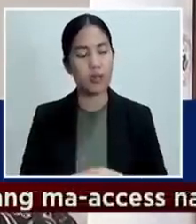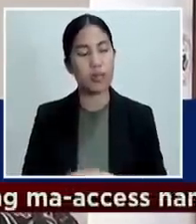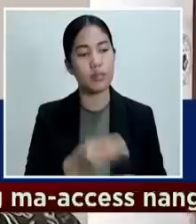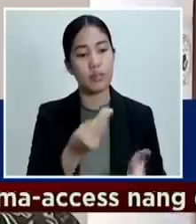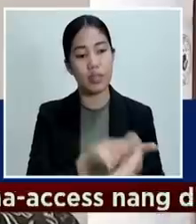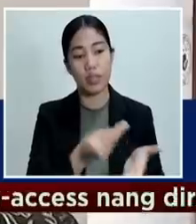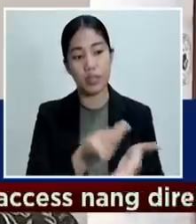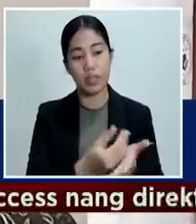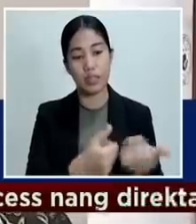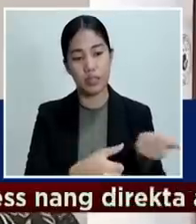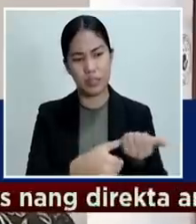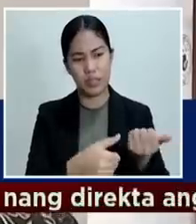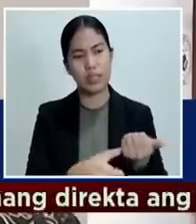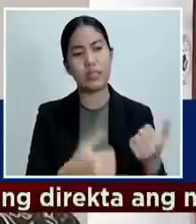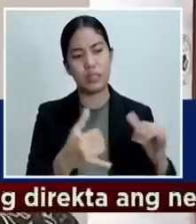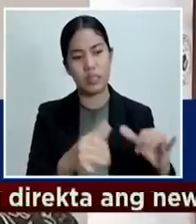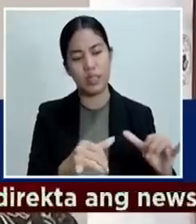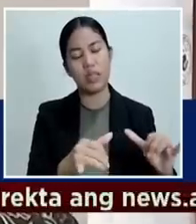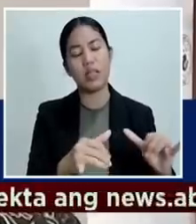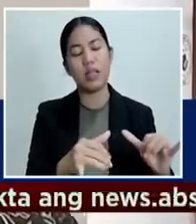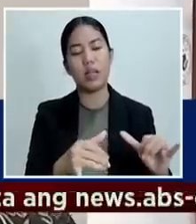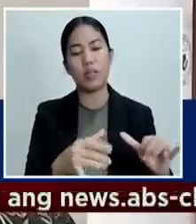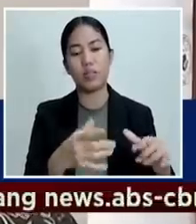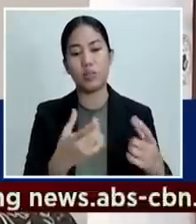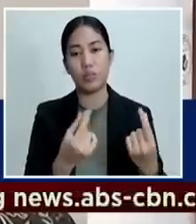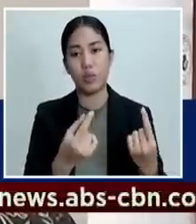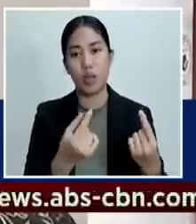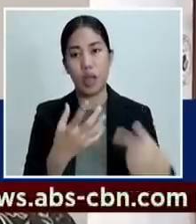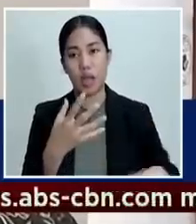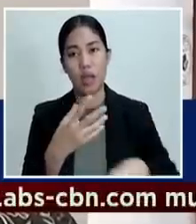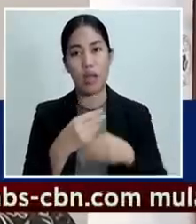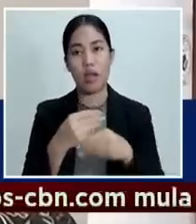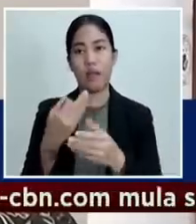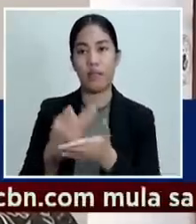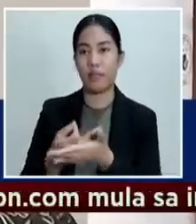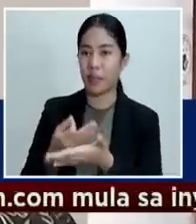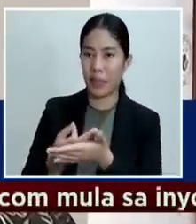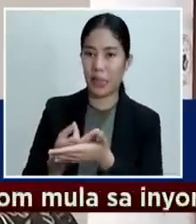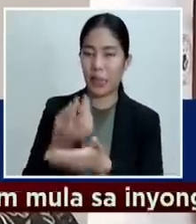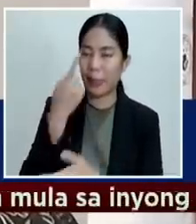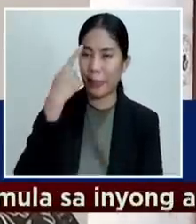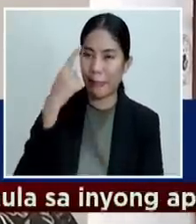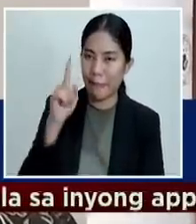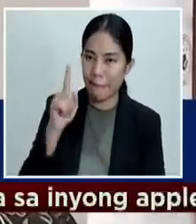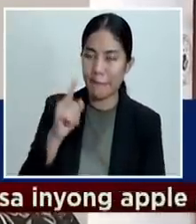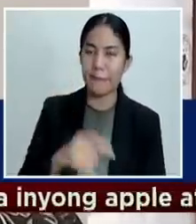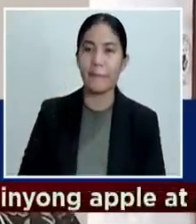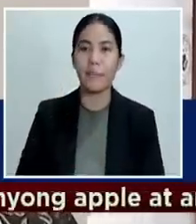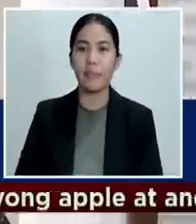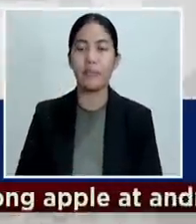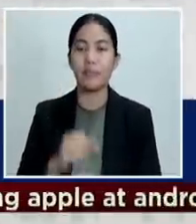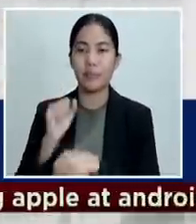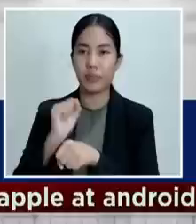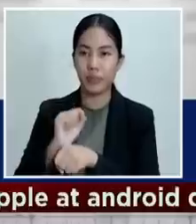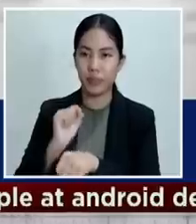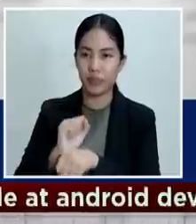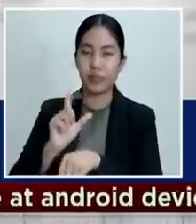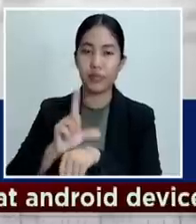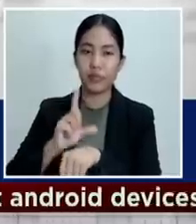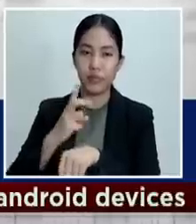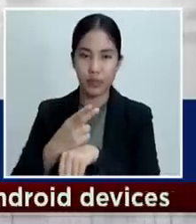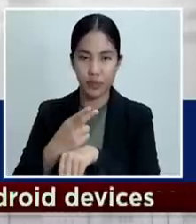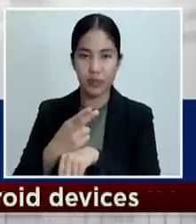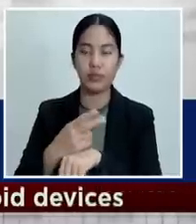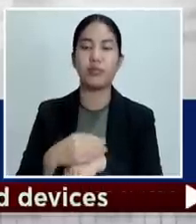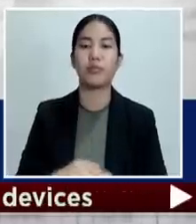ang ginawa po natin ay nagdagdag po tayo ng pondo para po sa employment, yung livelihood po.